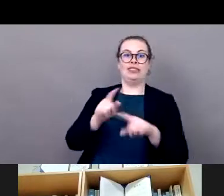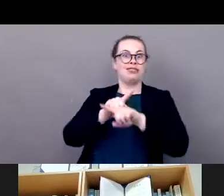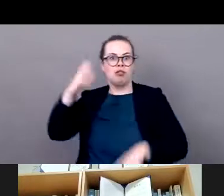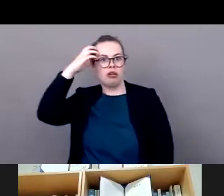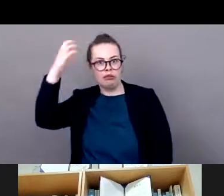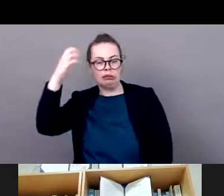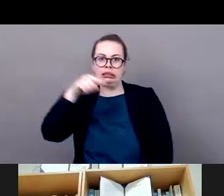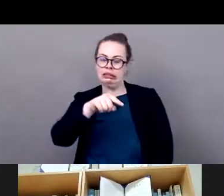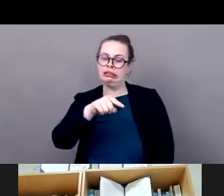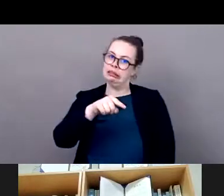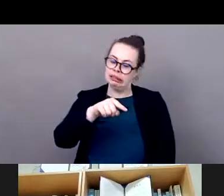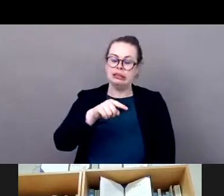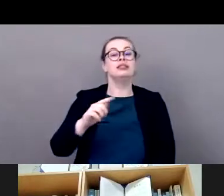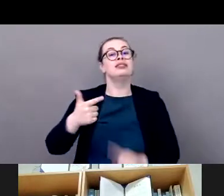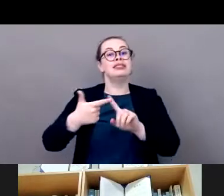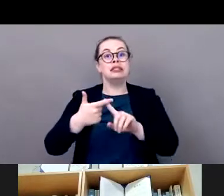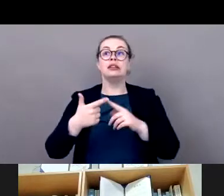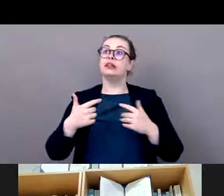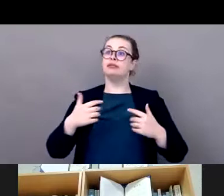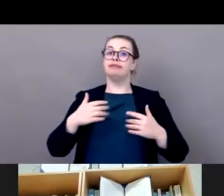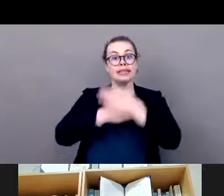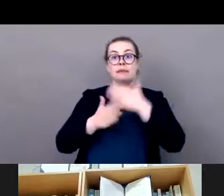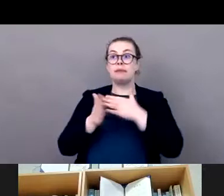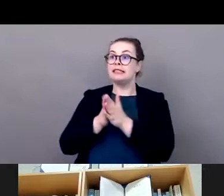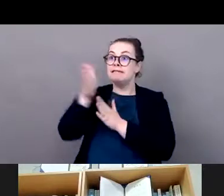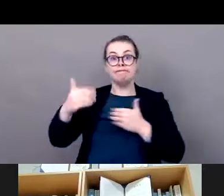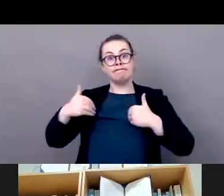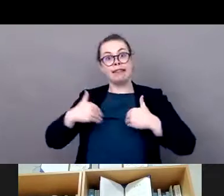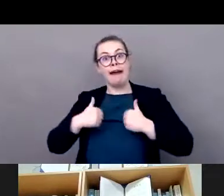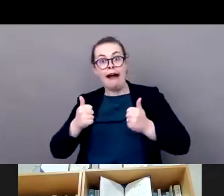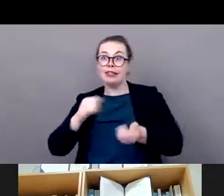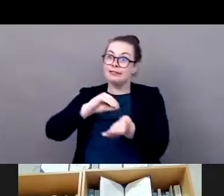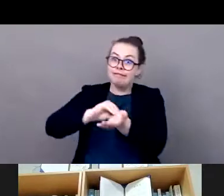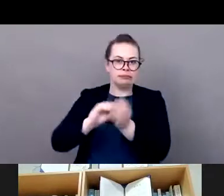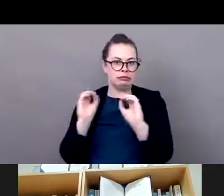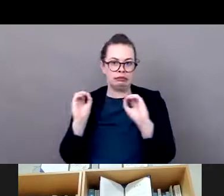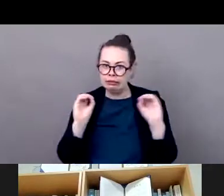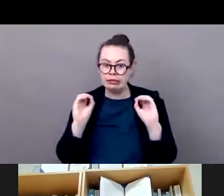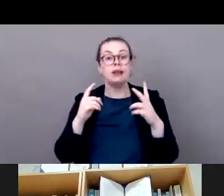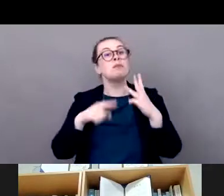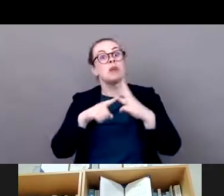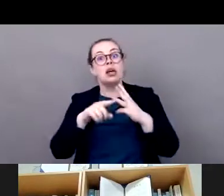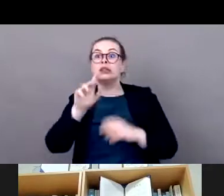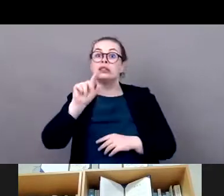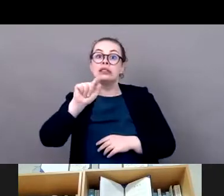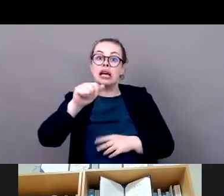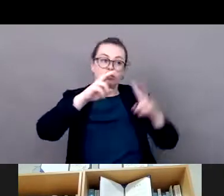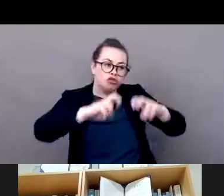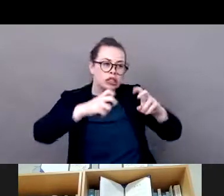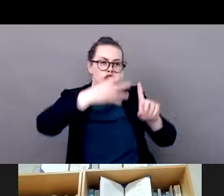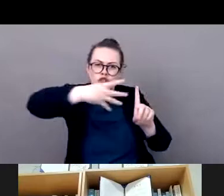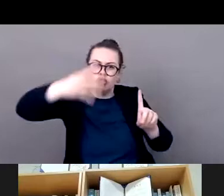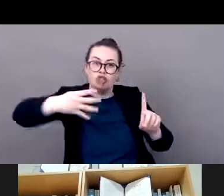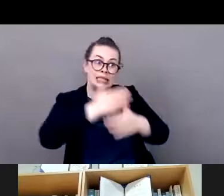pour les personnes handicapées ont fourni des services au lieu du gouvernement. Il y avait un manque d'accès aux services de soins et un